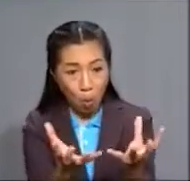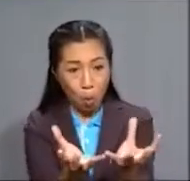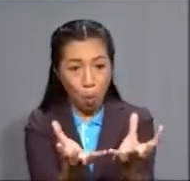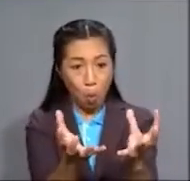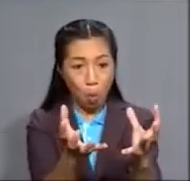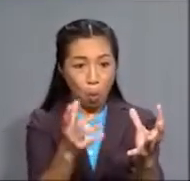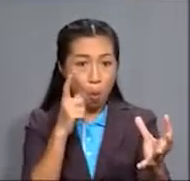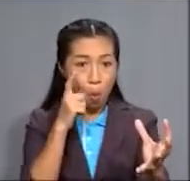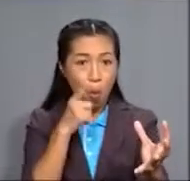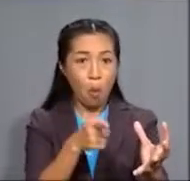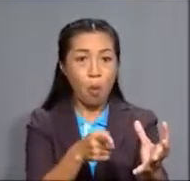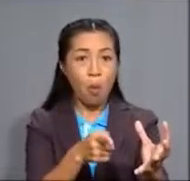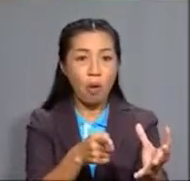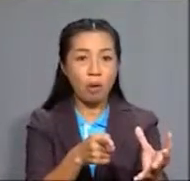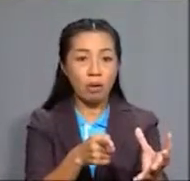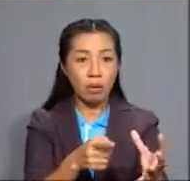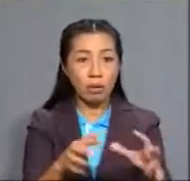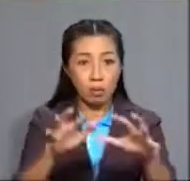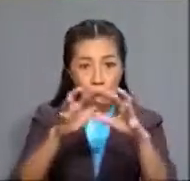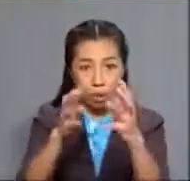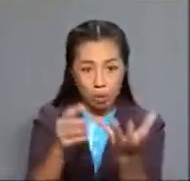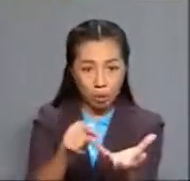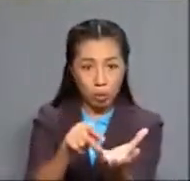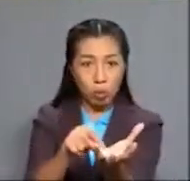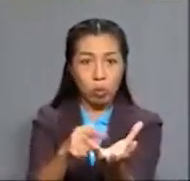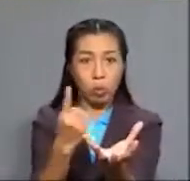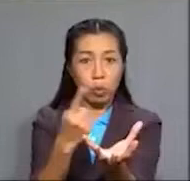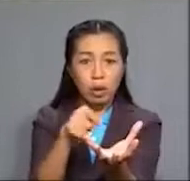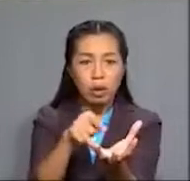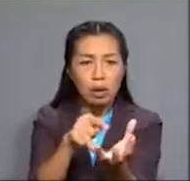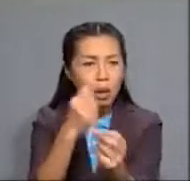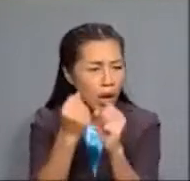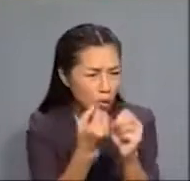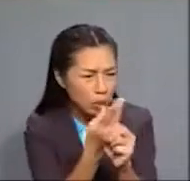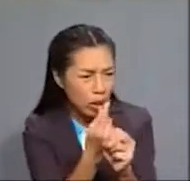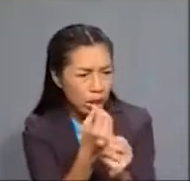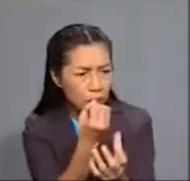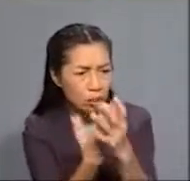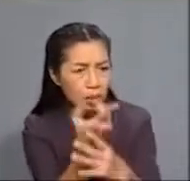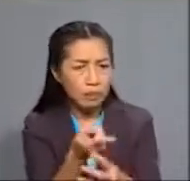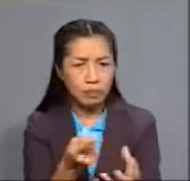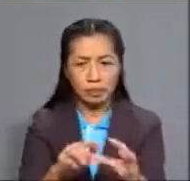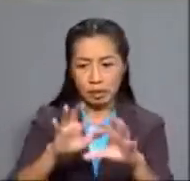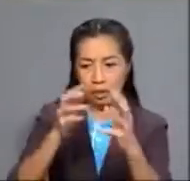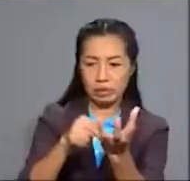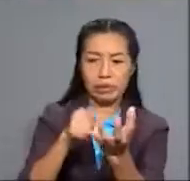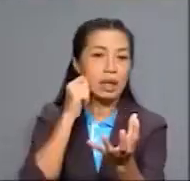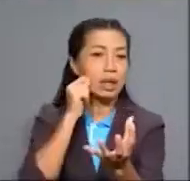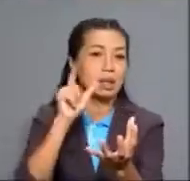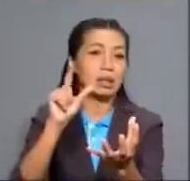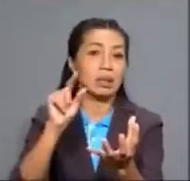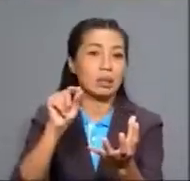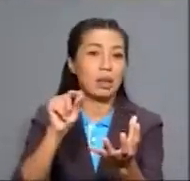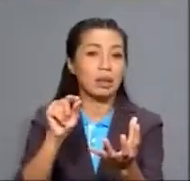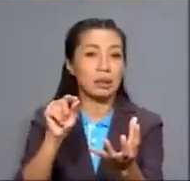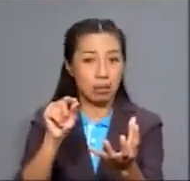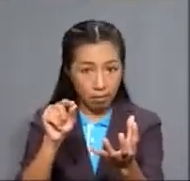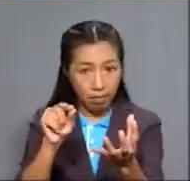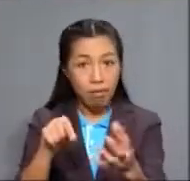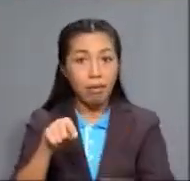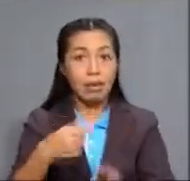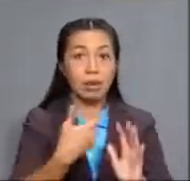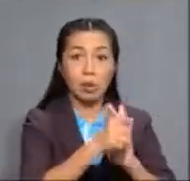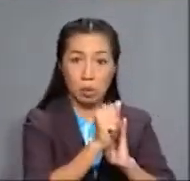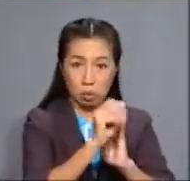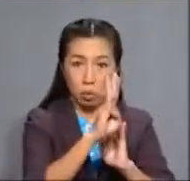ลอร์เลยคุณรัชนี โอ้นี่เป็นลูกจริงๆนะคะอันนี้อายุเท่าไหร่แล้วเนี่ย อ๋อตัวนี้20วันครับ เมลอนปลูกได้ที่อุบ